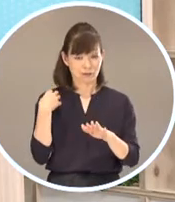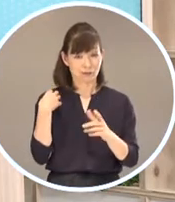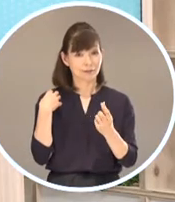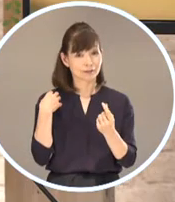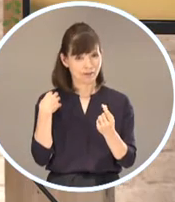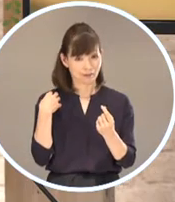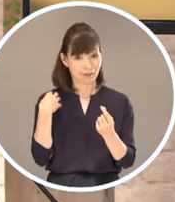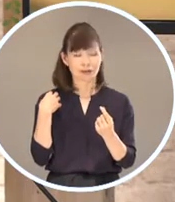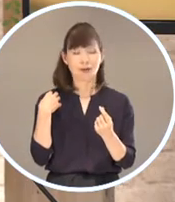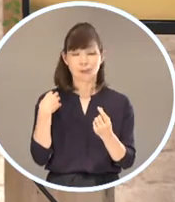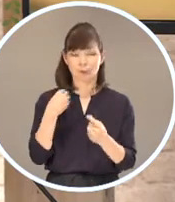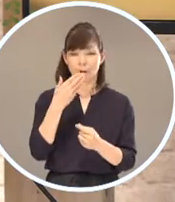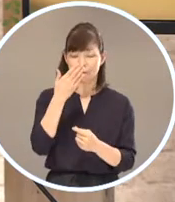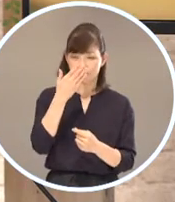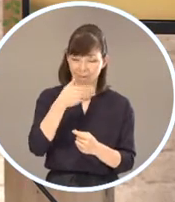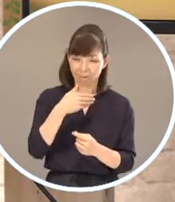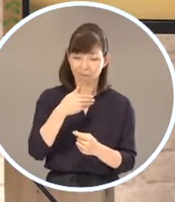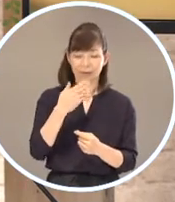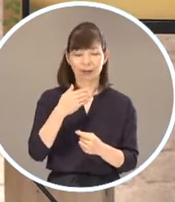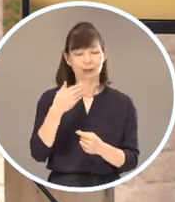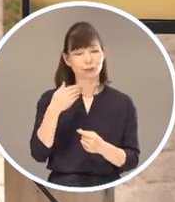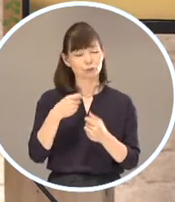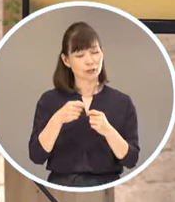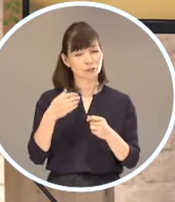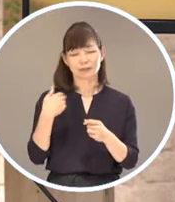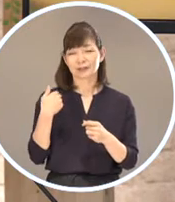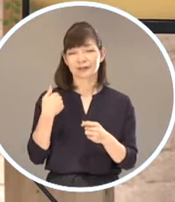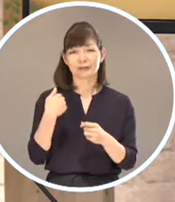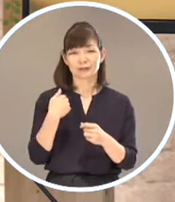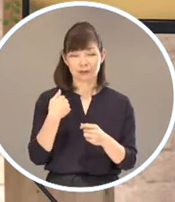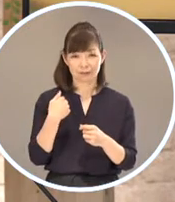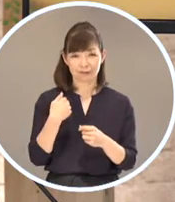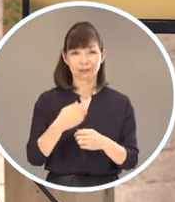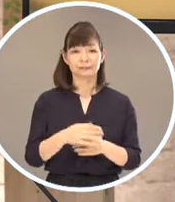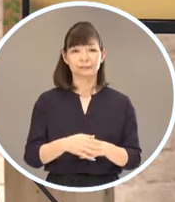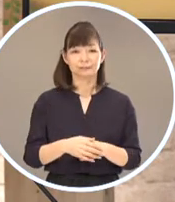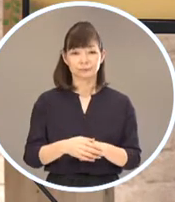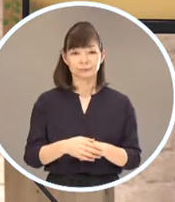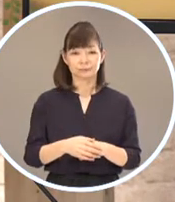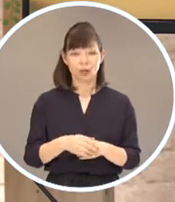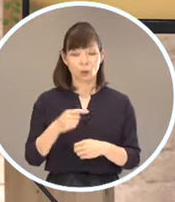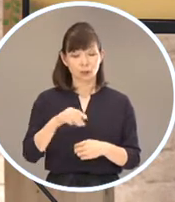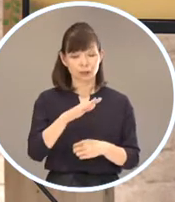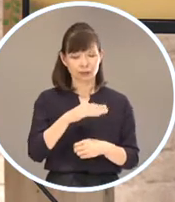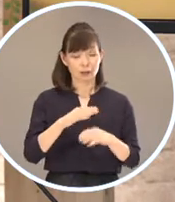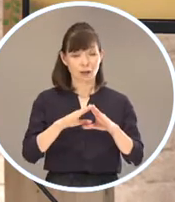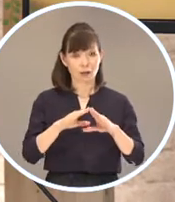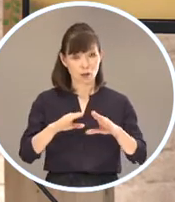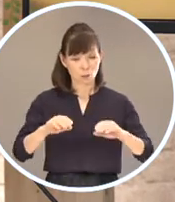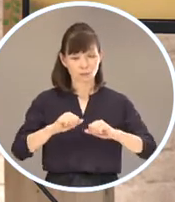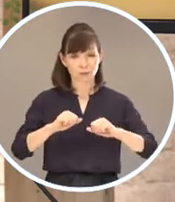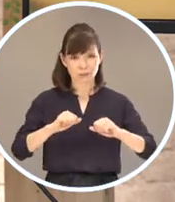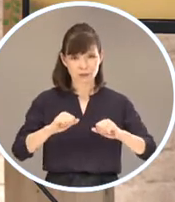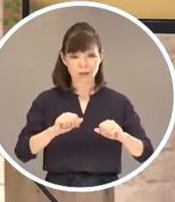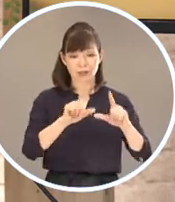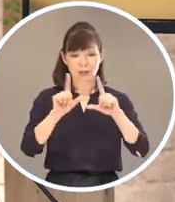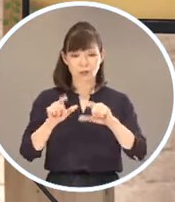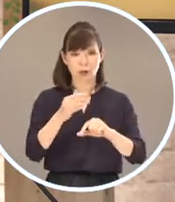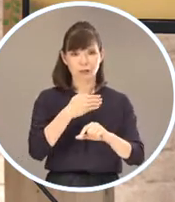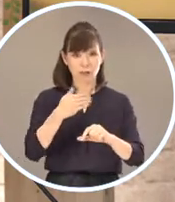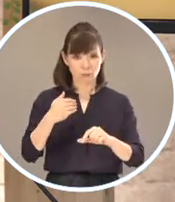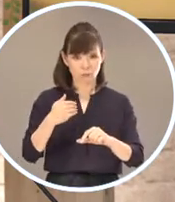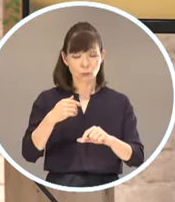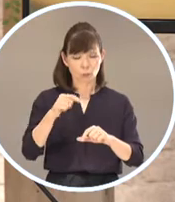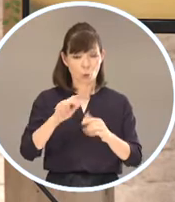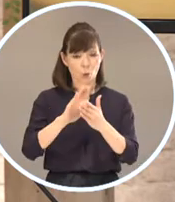けなんですね。 お恥ずかしながら詳しくは知らなかったんですけど、私たちが平穏無事に暮らしていけてるのもこ